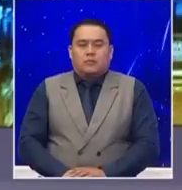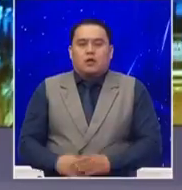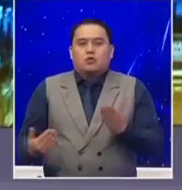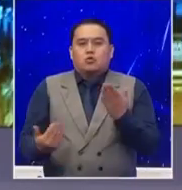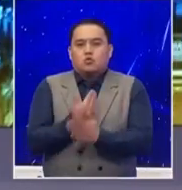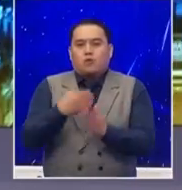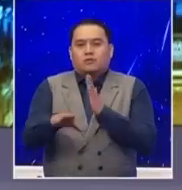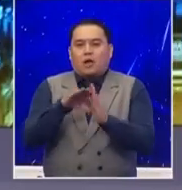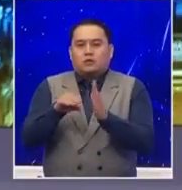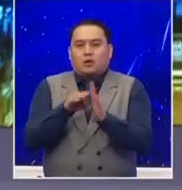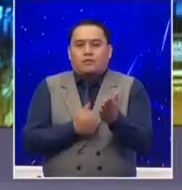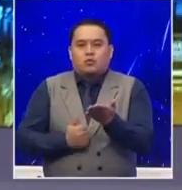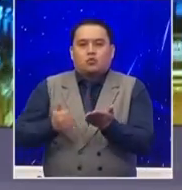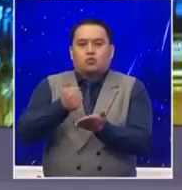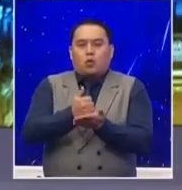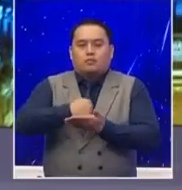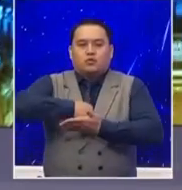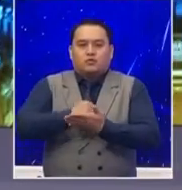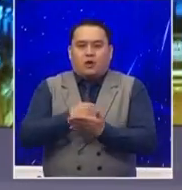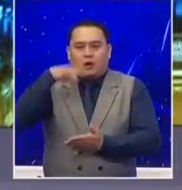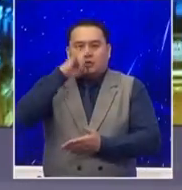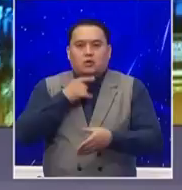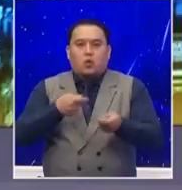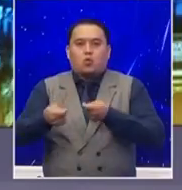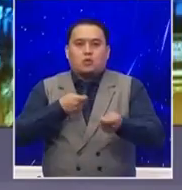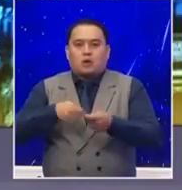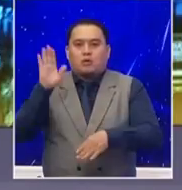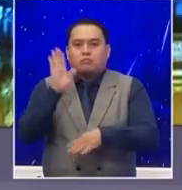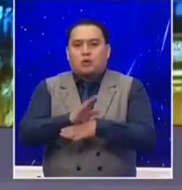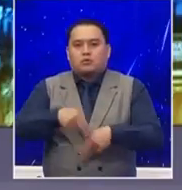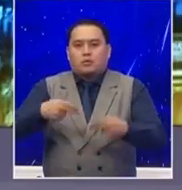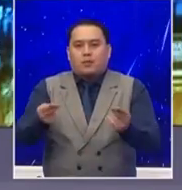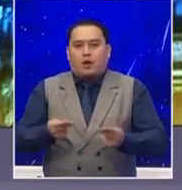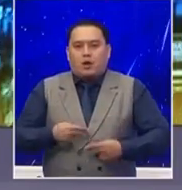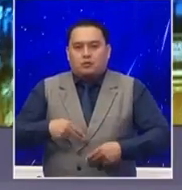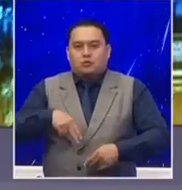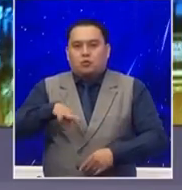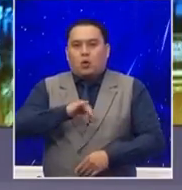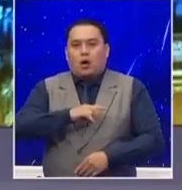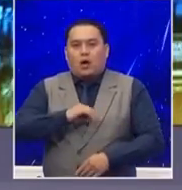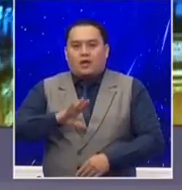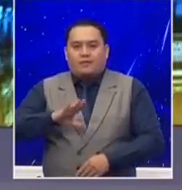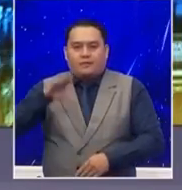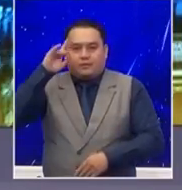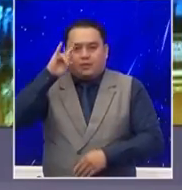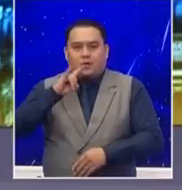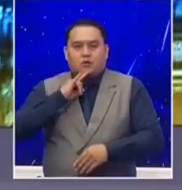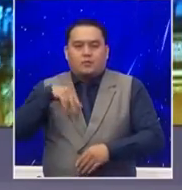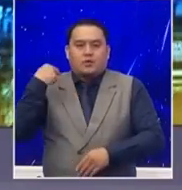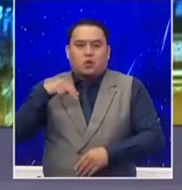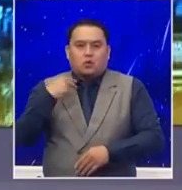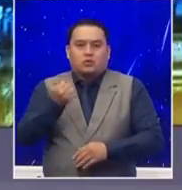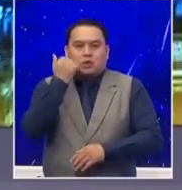Новый состав правительства утвержден в Казахстане. Соответствующий указ подписал глава государства Касым Жомарт Токаев. Напомним, старый